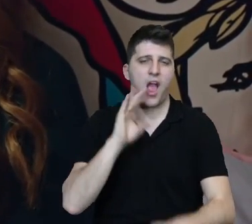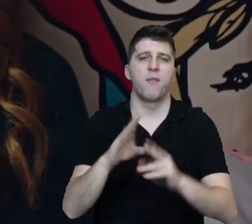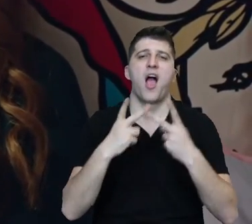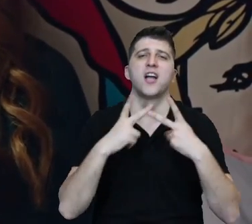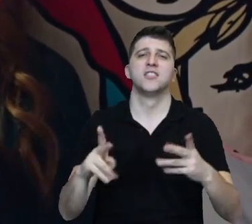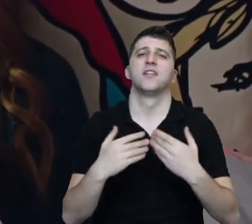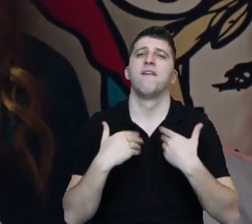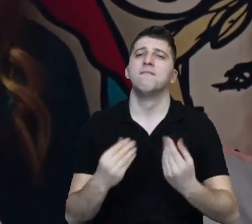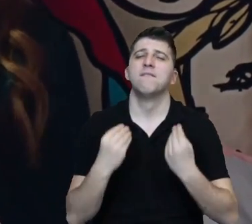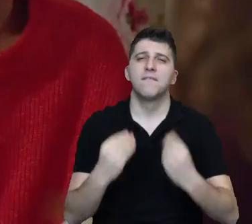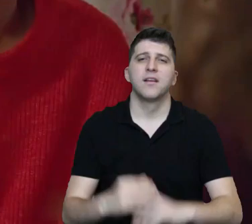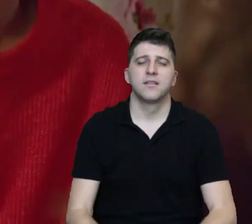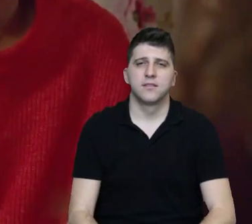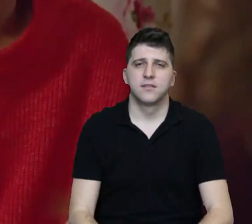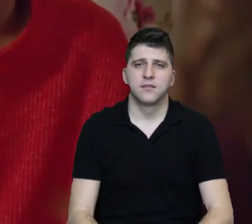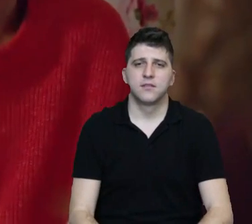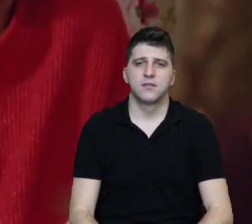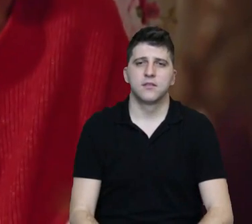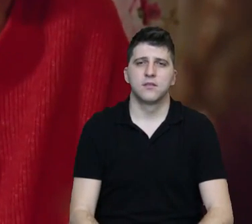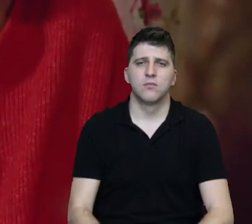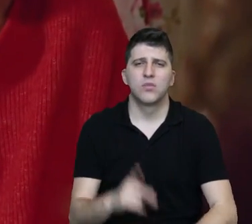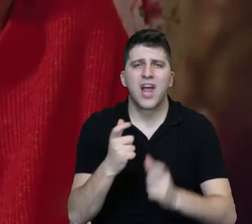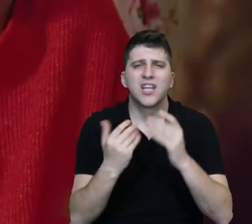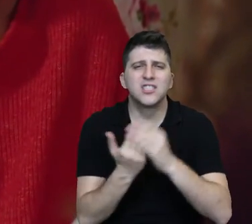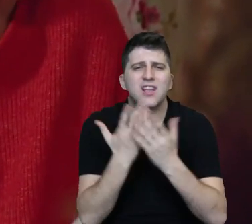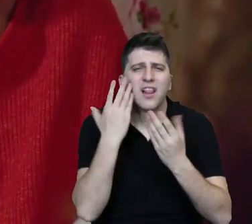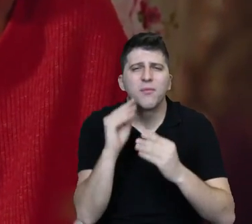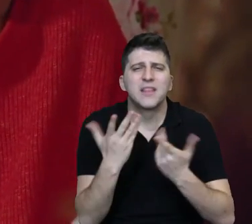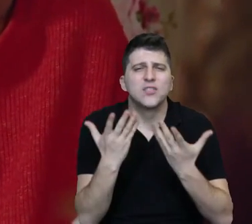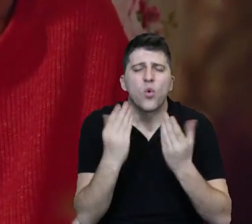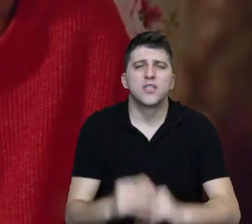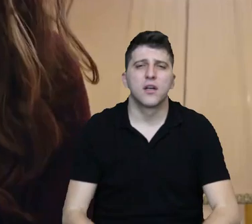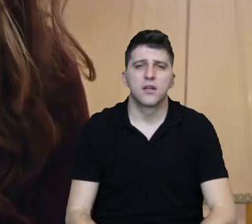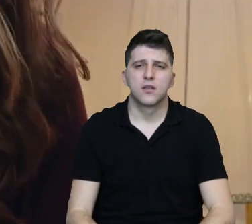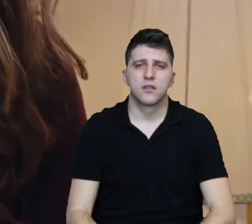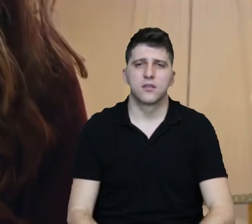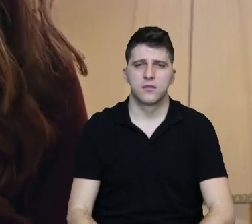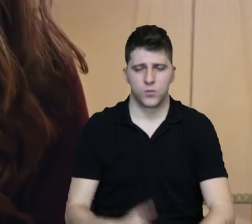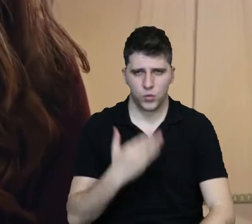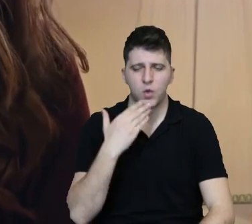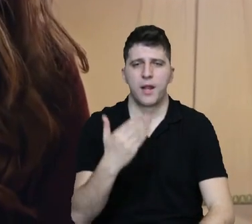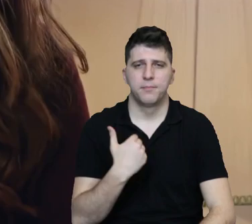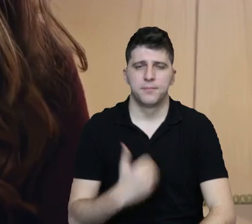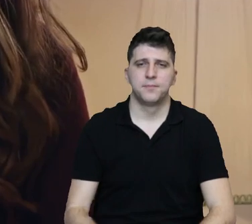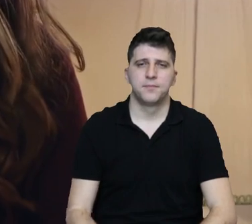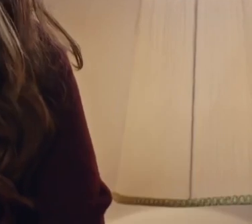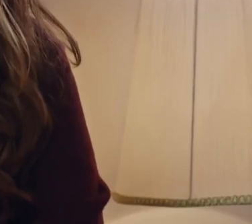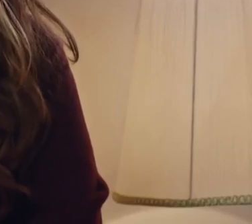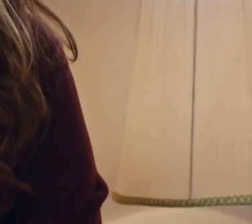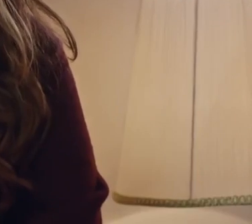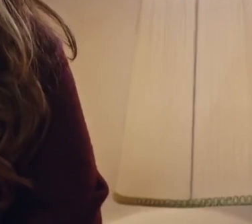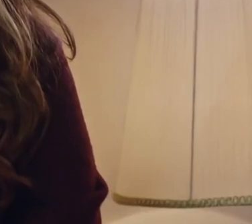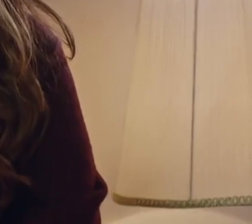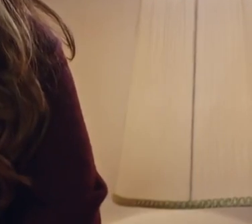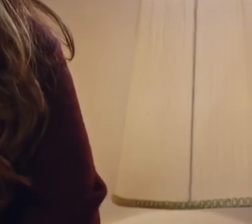açılır. Ay. O nereden çıktı şimdi? Nasıl olacakmış o? Şöyle.